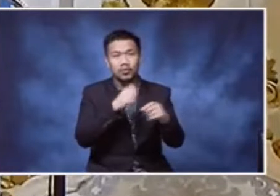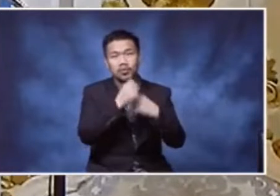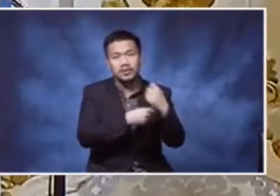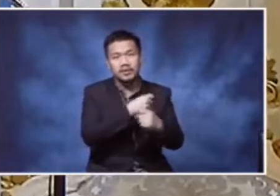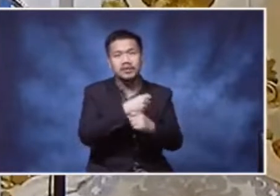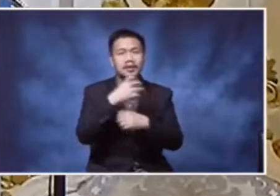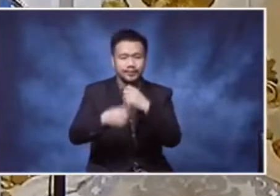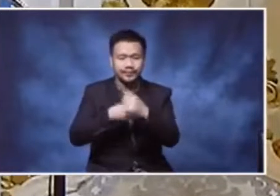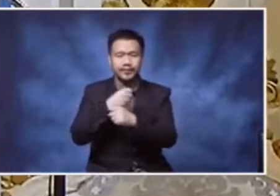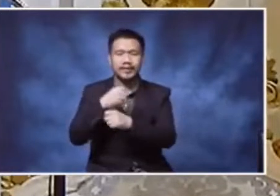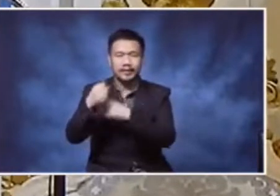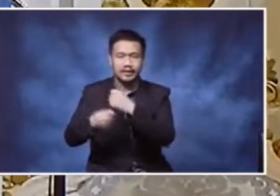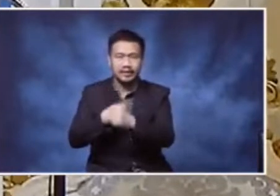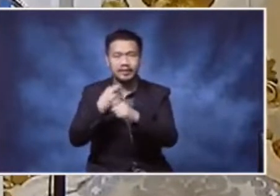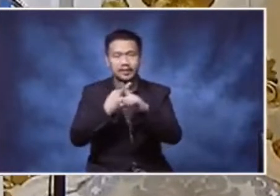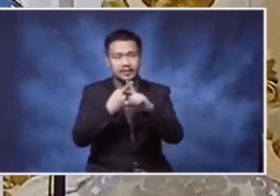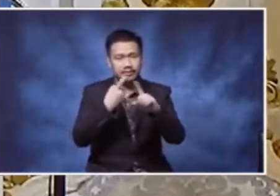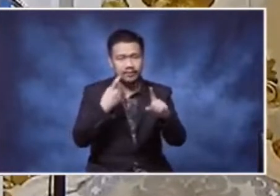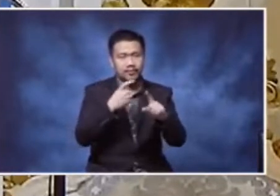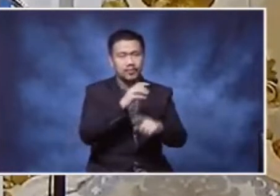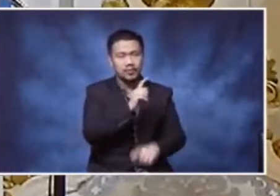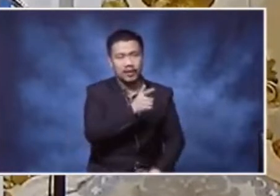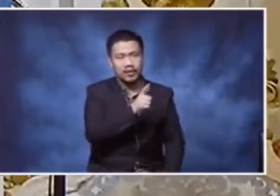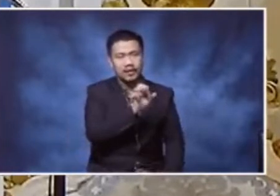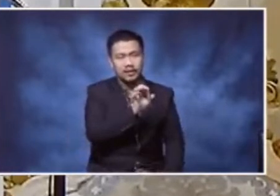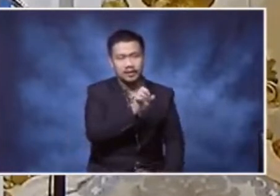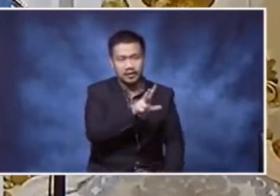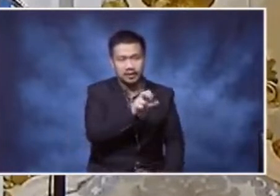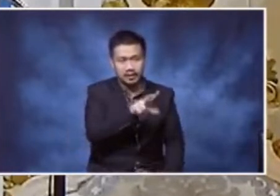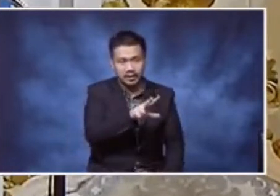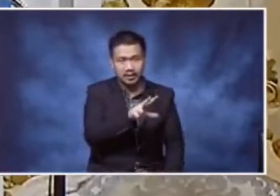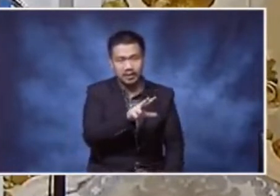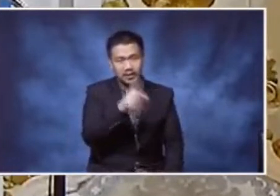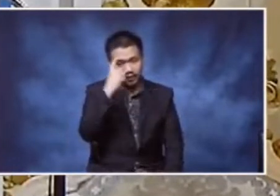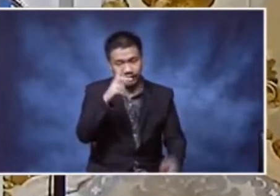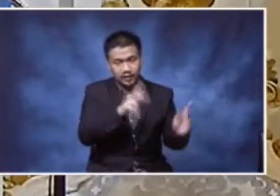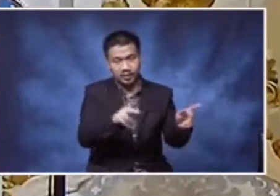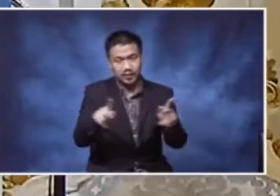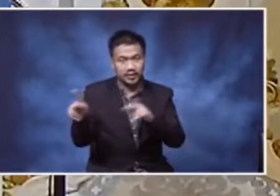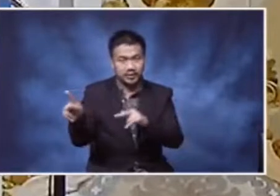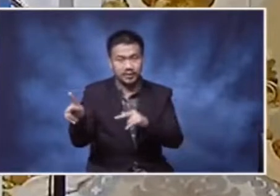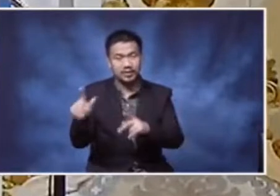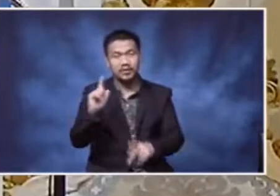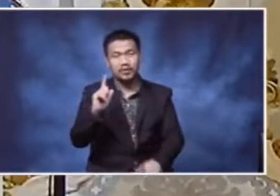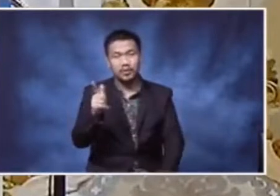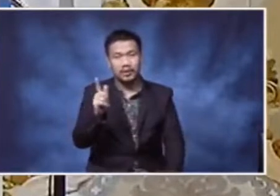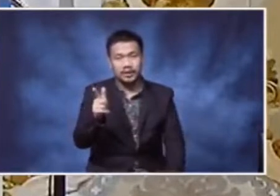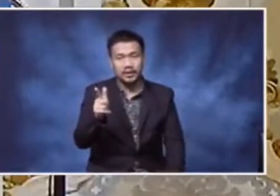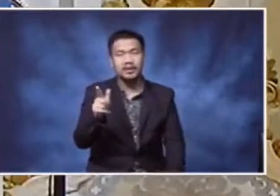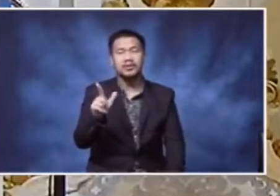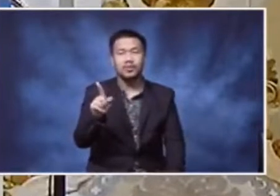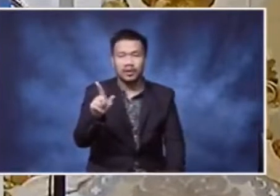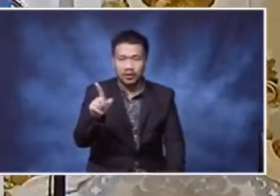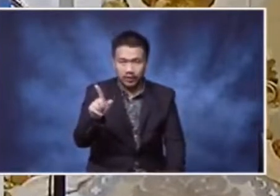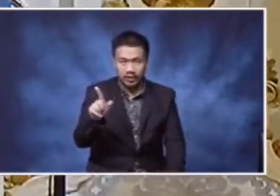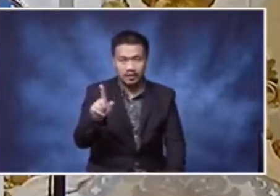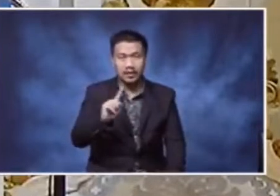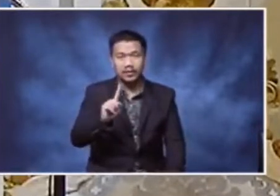2013 para po sa paghahanda sa pagdating ng 2021 na